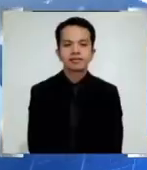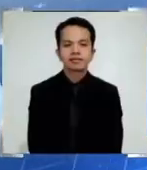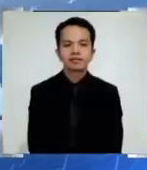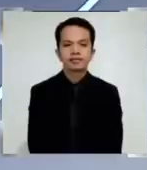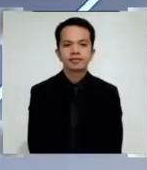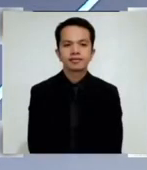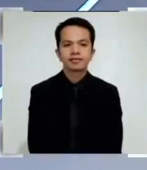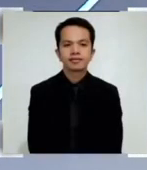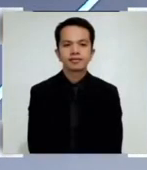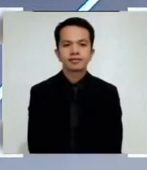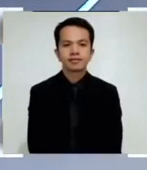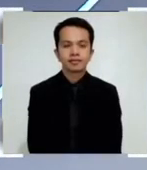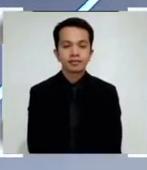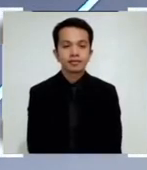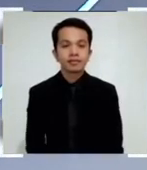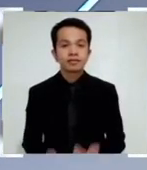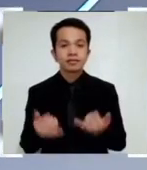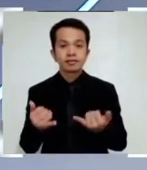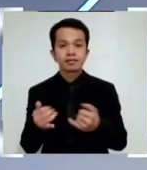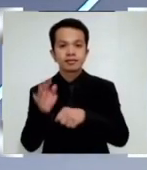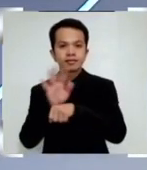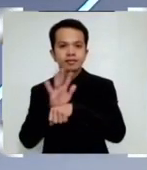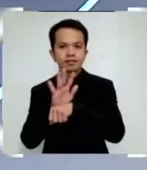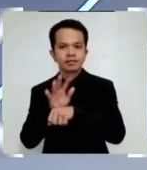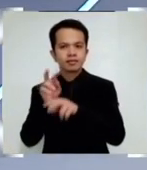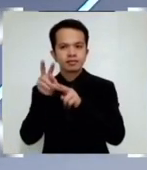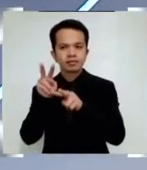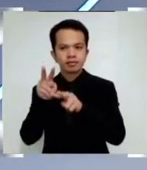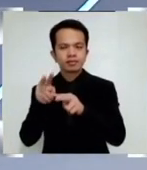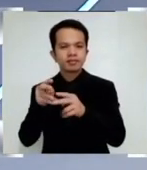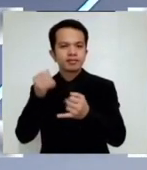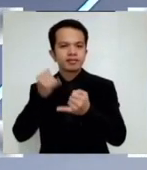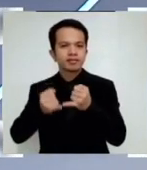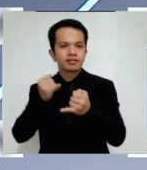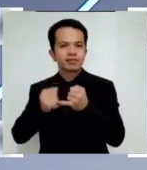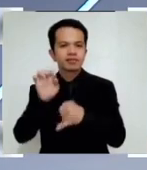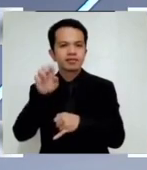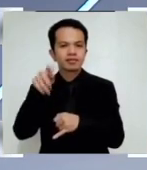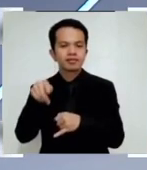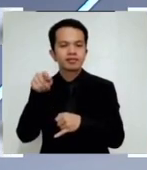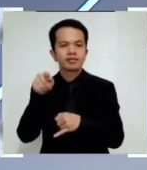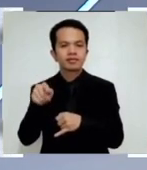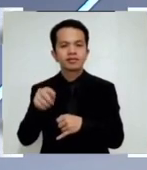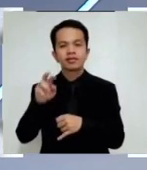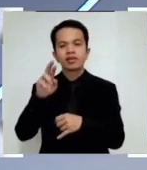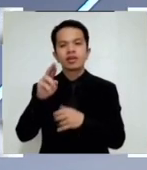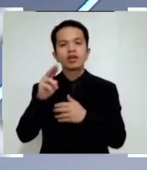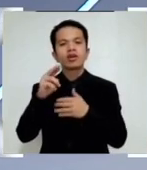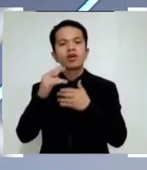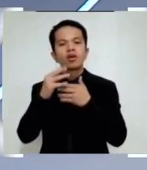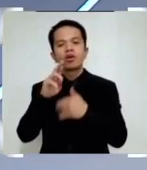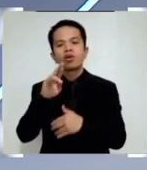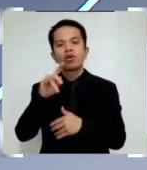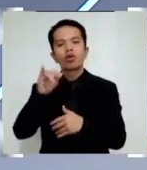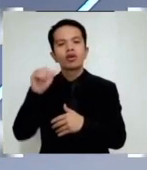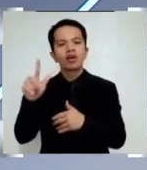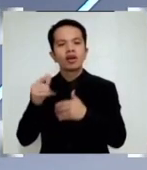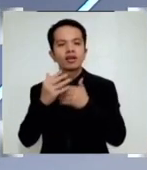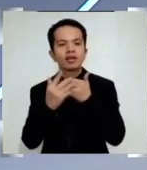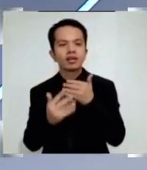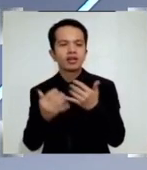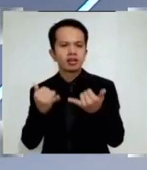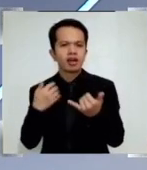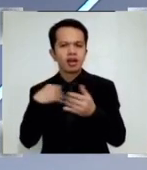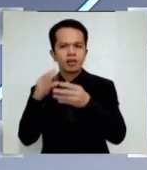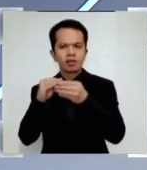Bago maipalabas ang kaabang-abang na finale ng hit mystery murder series na Royal Blood, may mga storyline na nawala o di